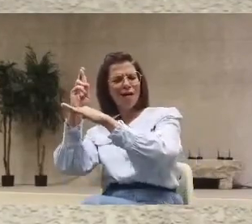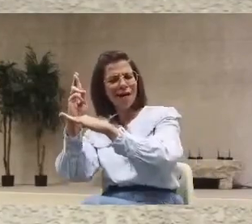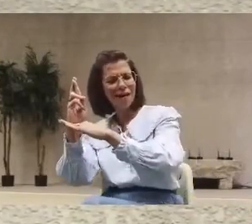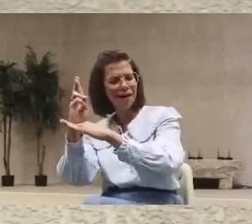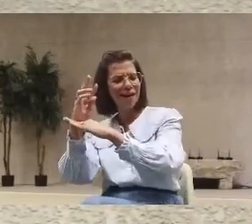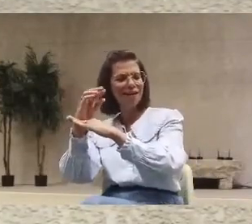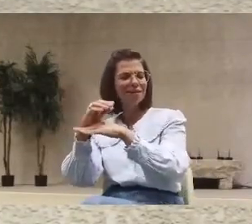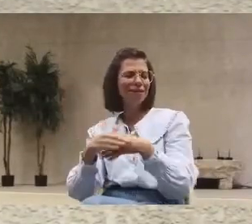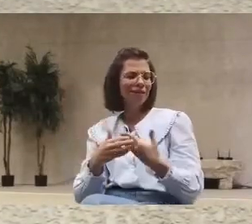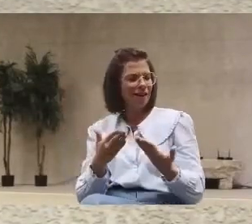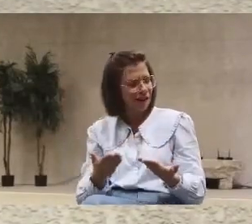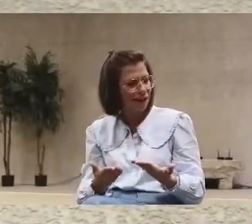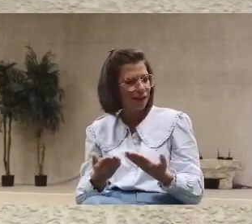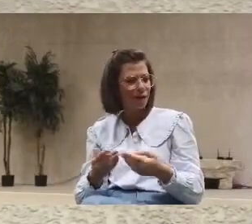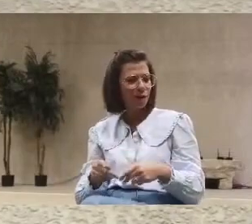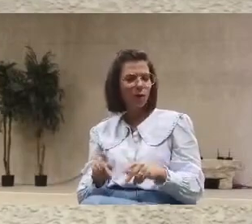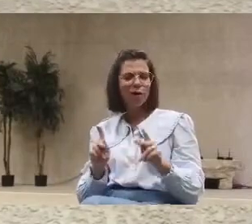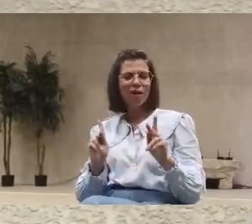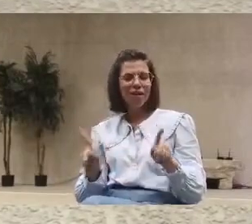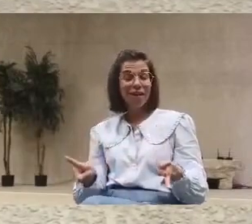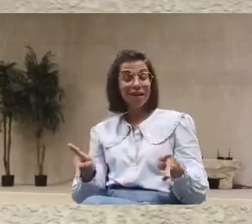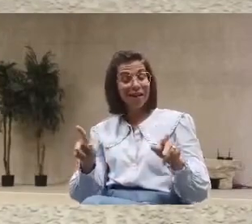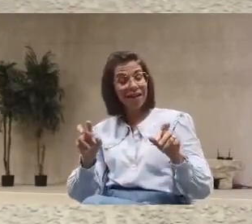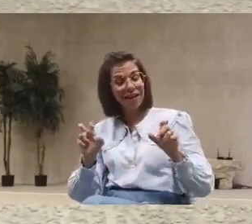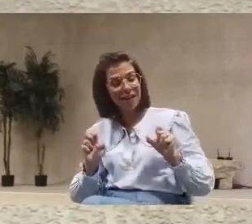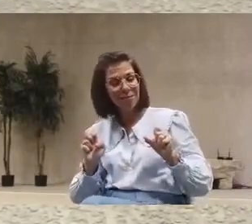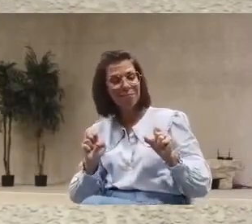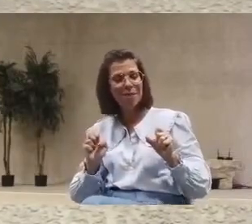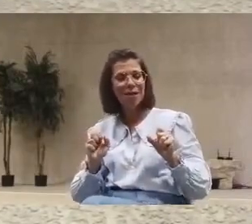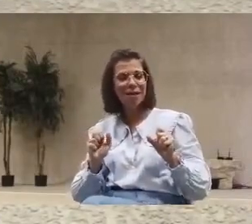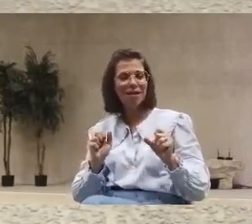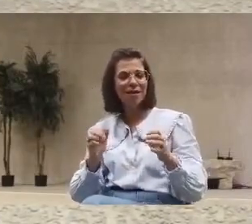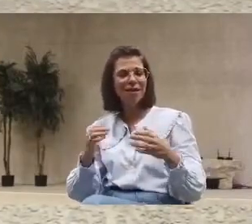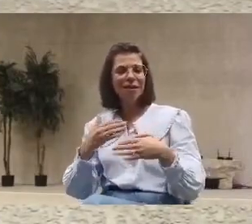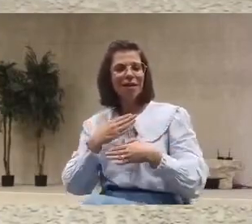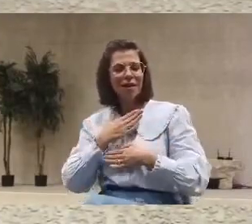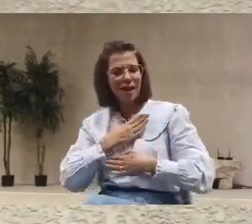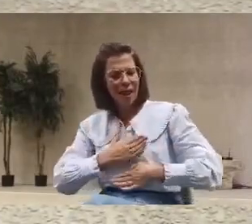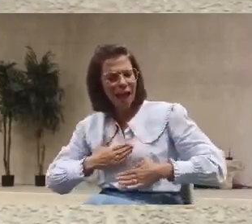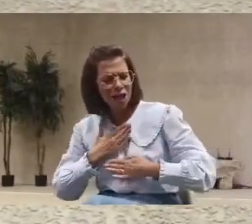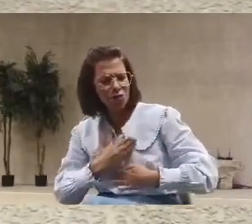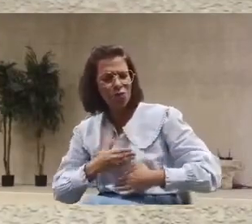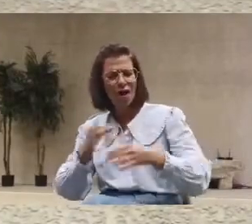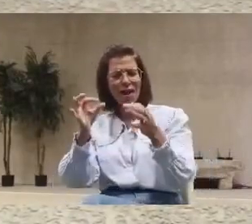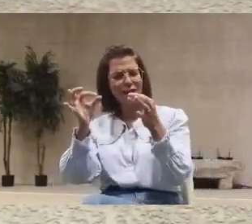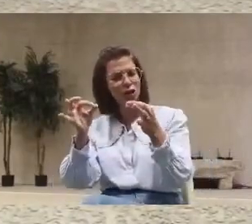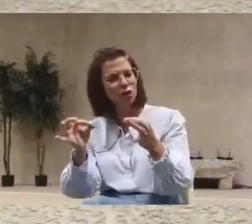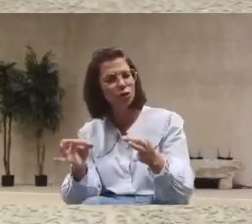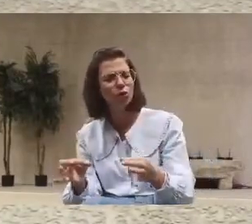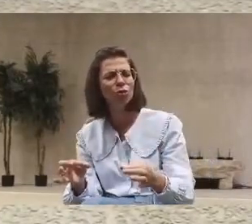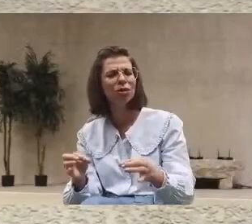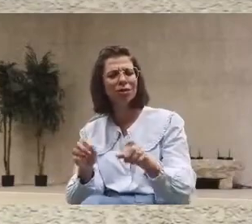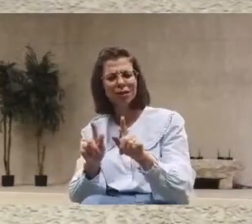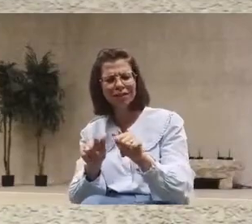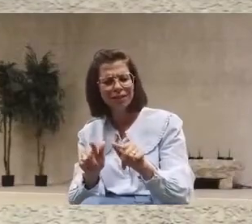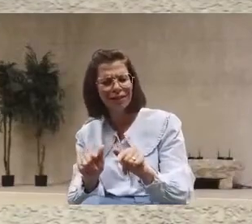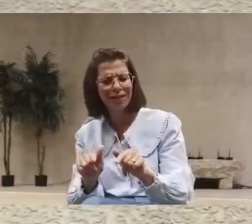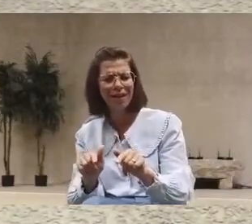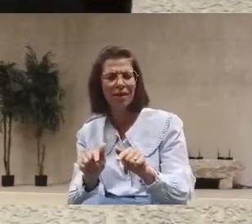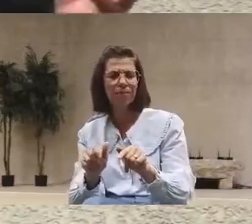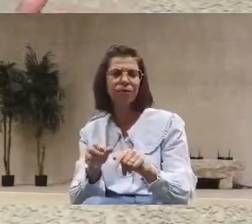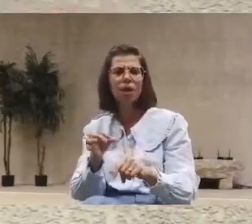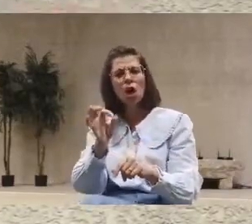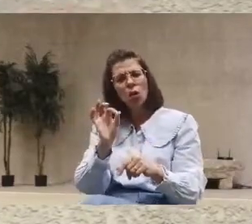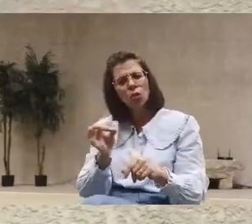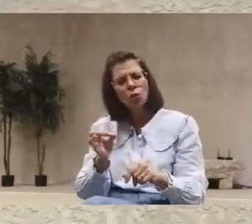la paix, la joie. Et même, face à des circonstances difficiles, face à des moments, à des